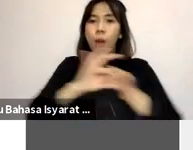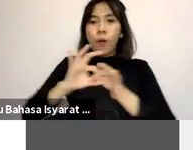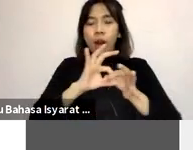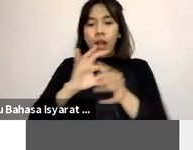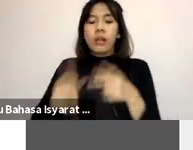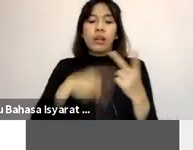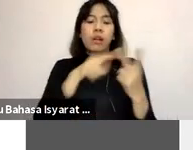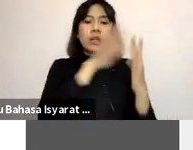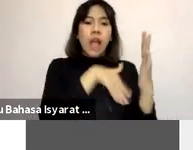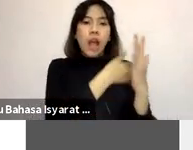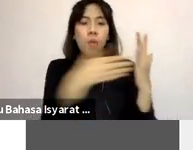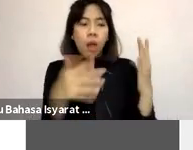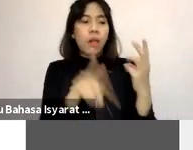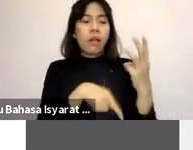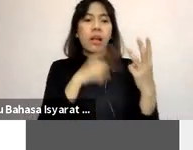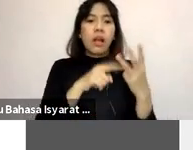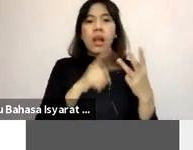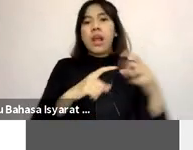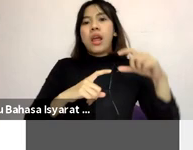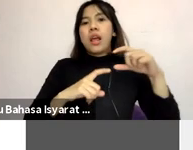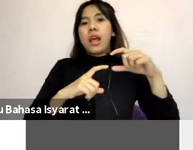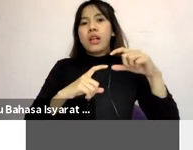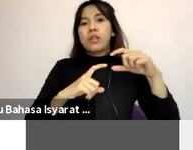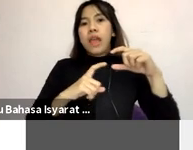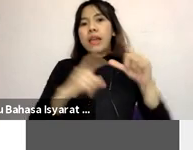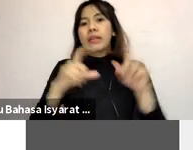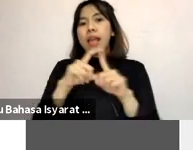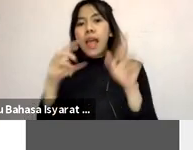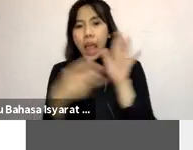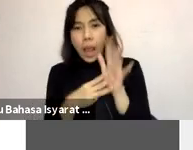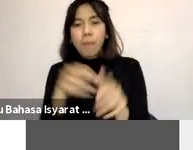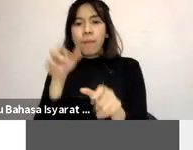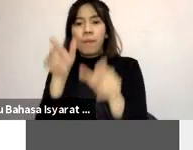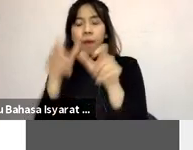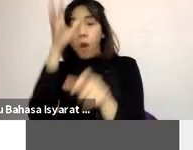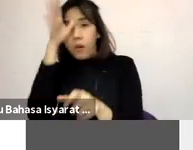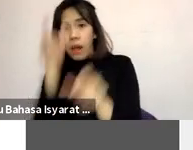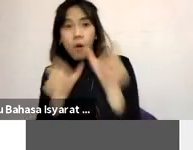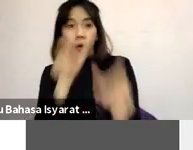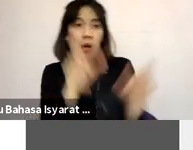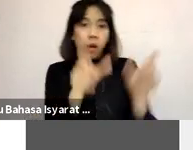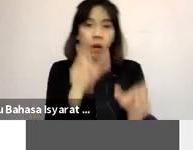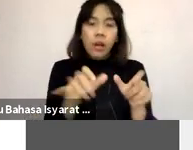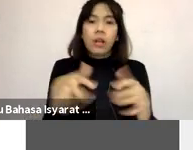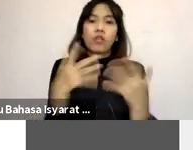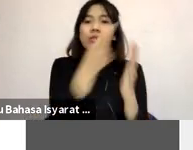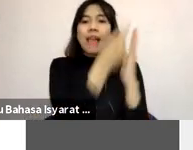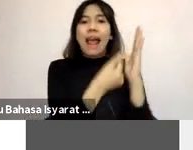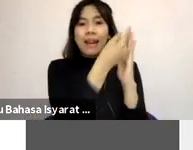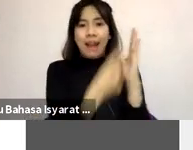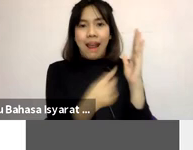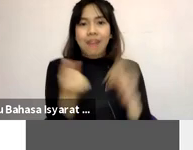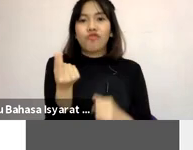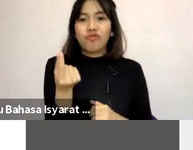ada sumberdaya dan sumber dana yang tempo hari pada saat pertemuan dengan DPRD itu